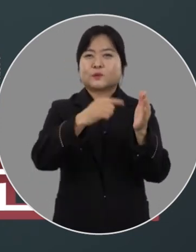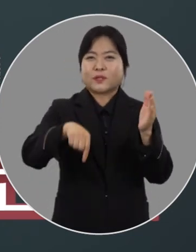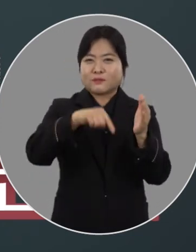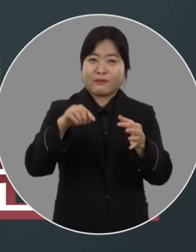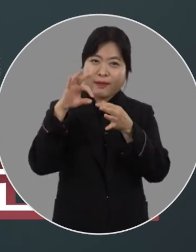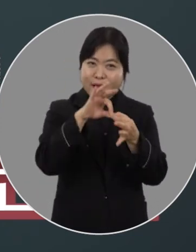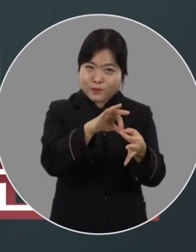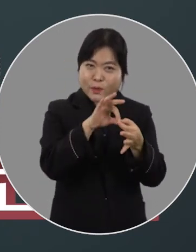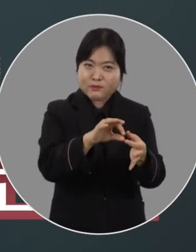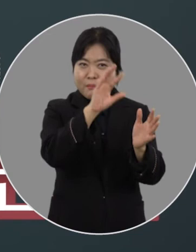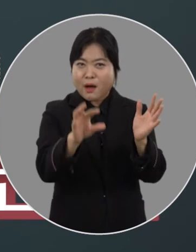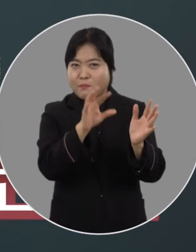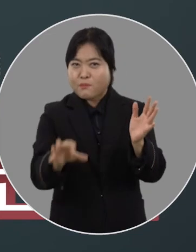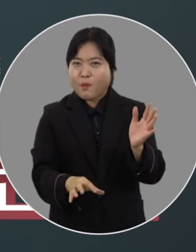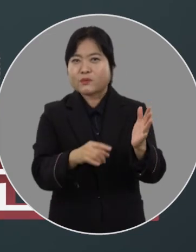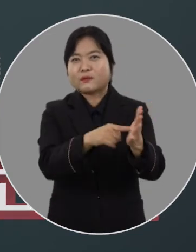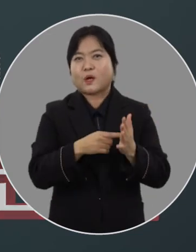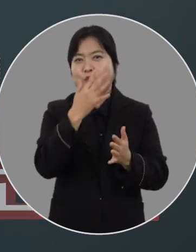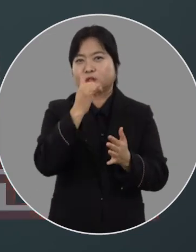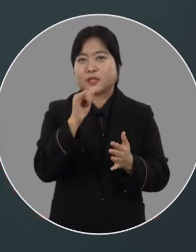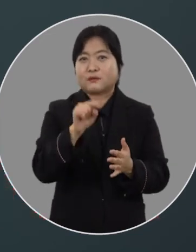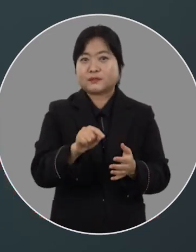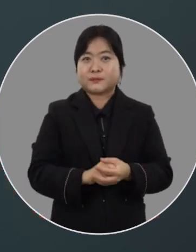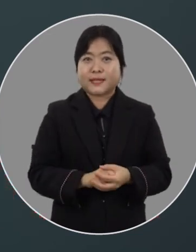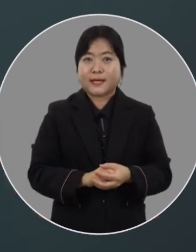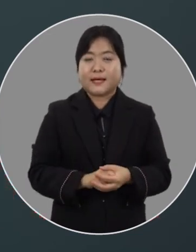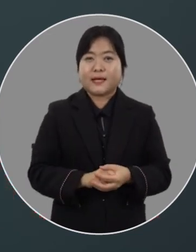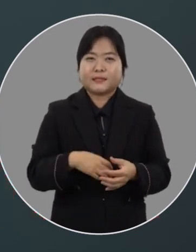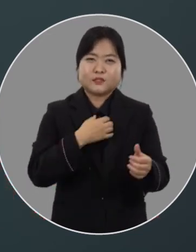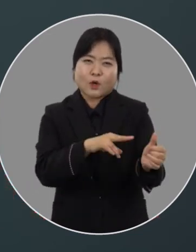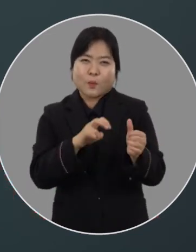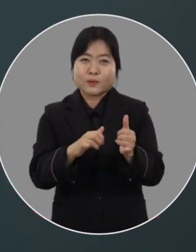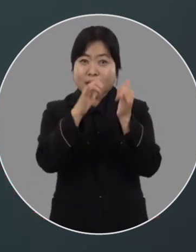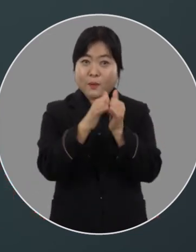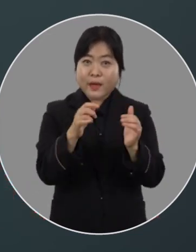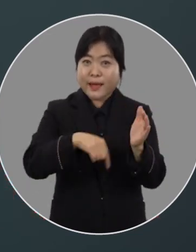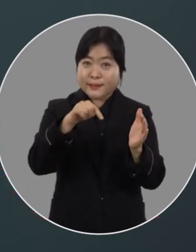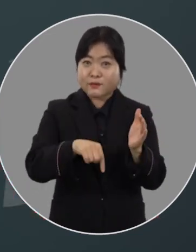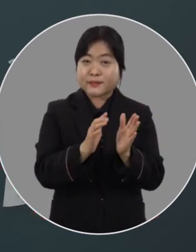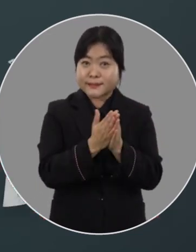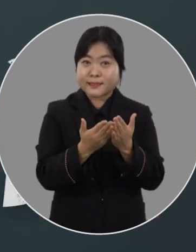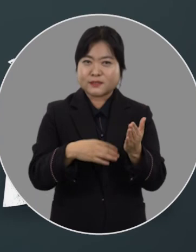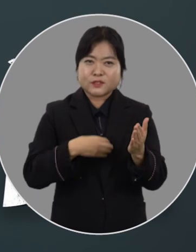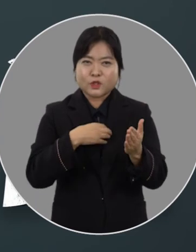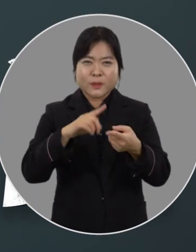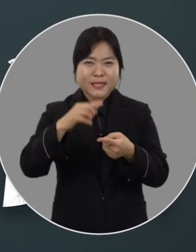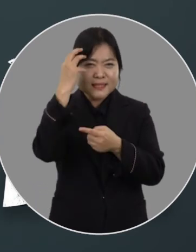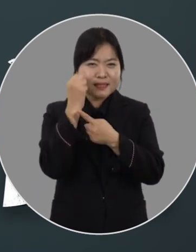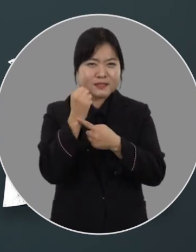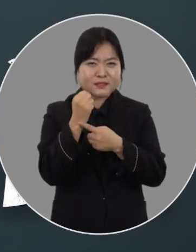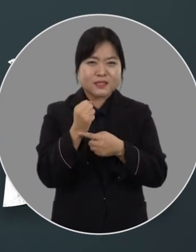속에서도 계속해서 반복되고 있다고 하는 것입니다. 그래서 혐오 사회에서는 뭐라고 썼냐 하면 혐오의